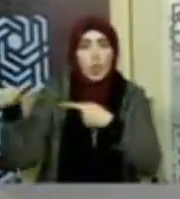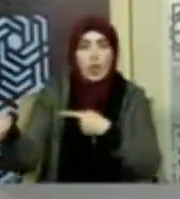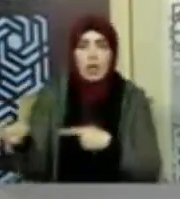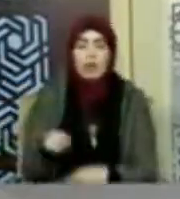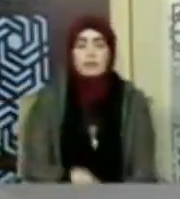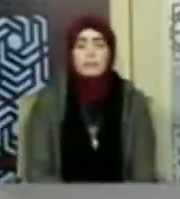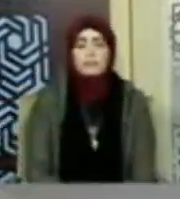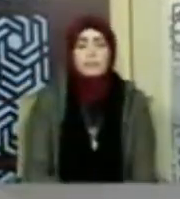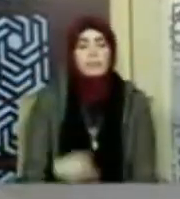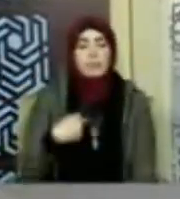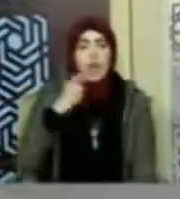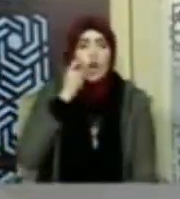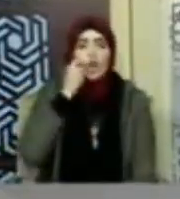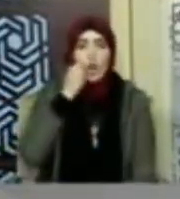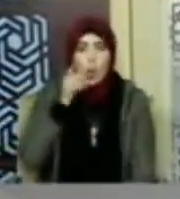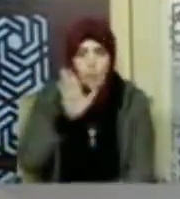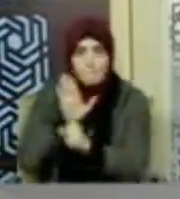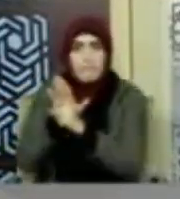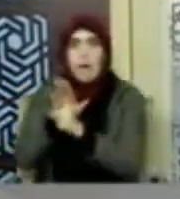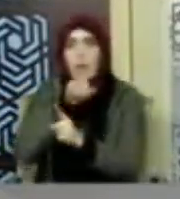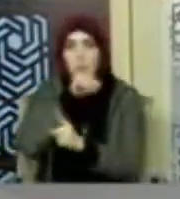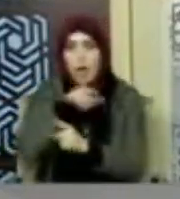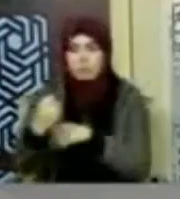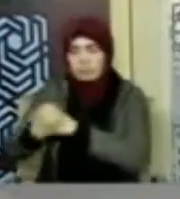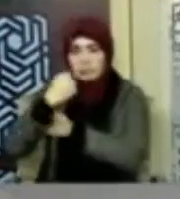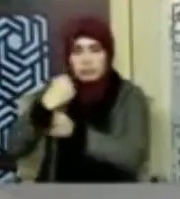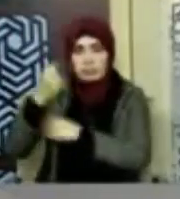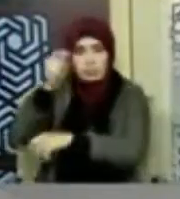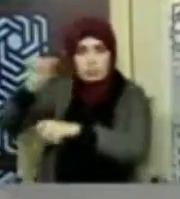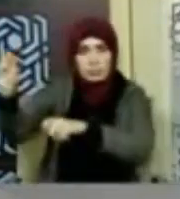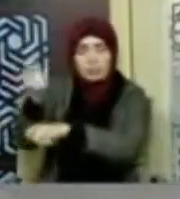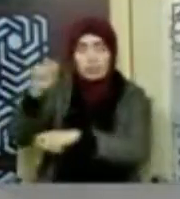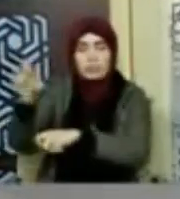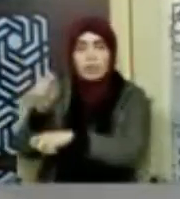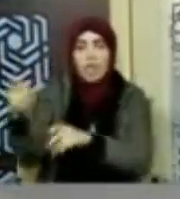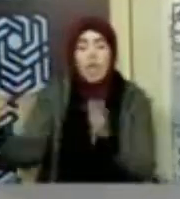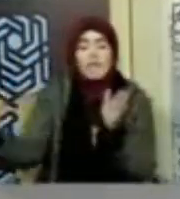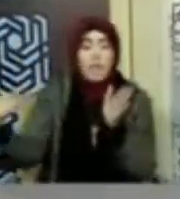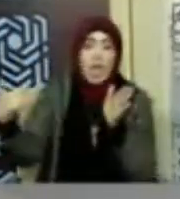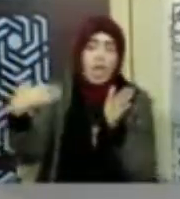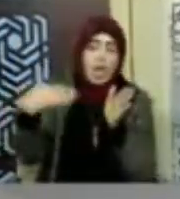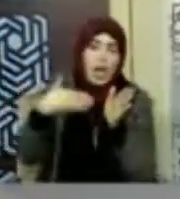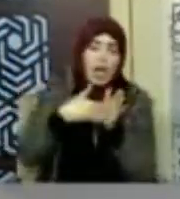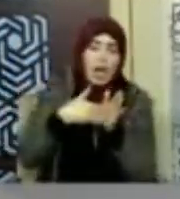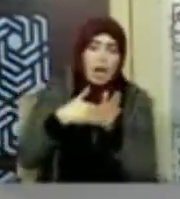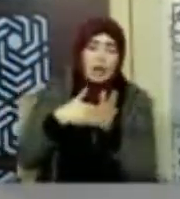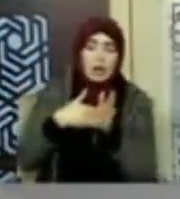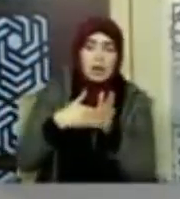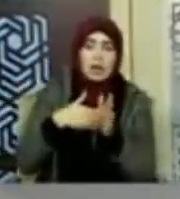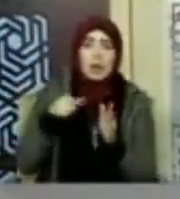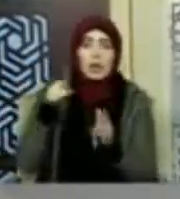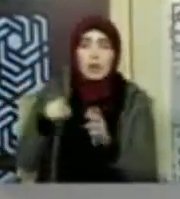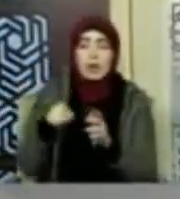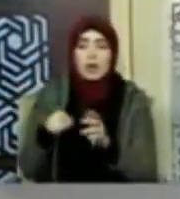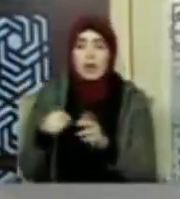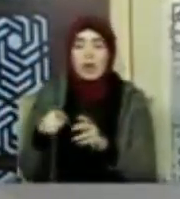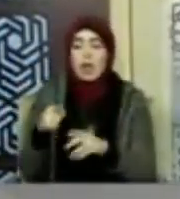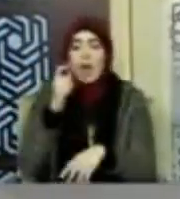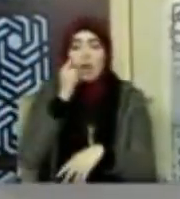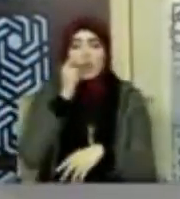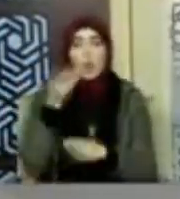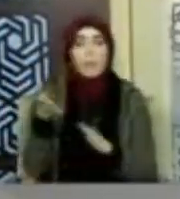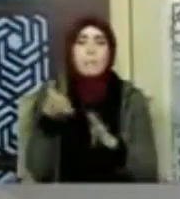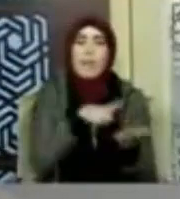قتال الأبطال، وما أن انتهت المعركة حتى أتوا بالرجل شهيدا.